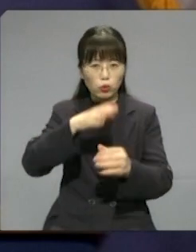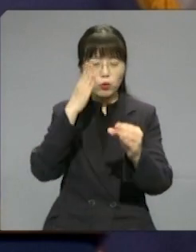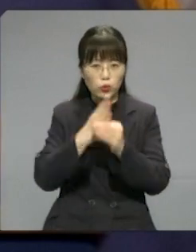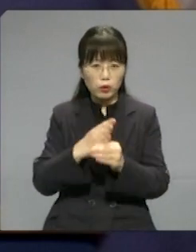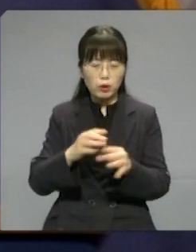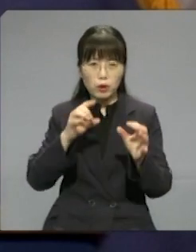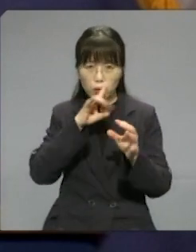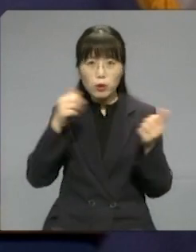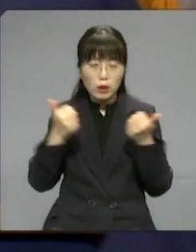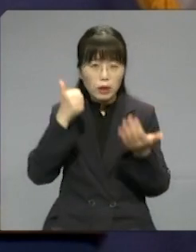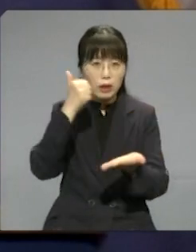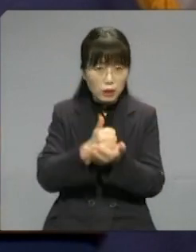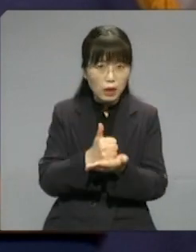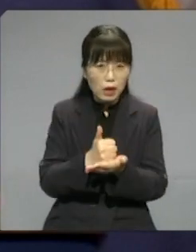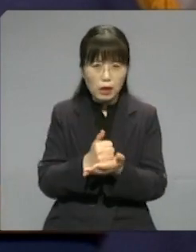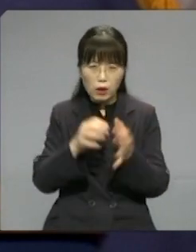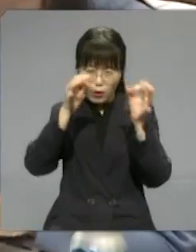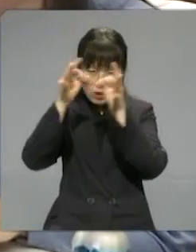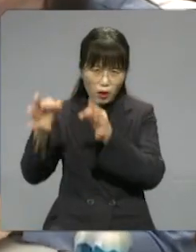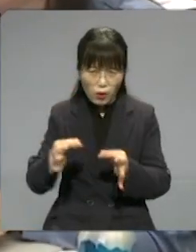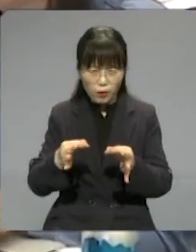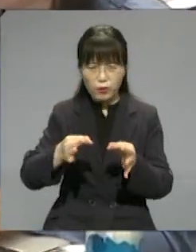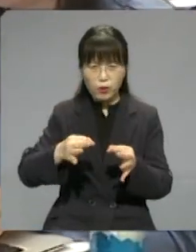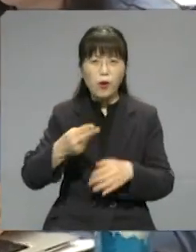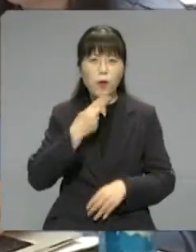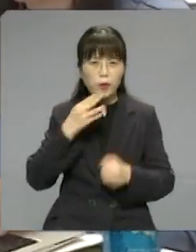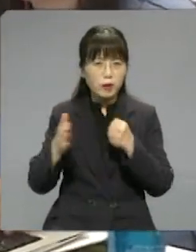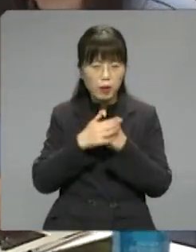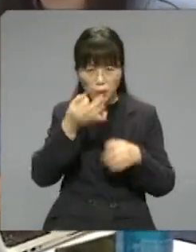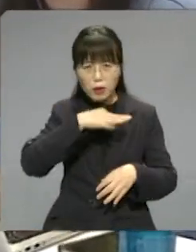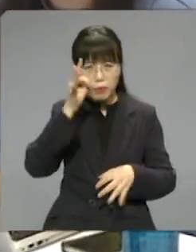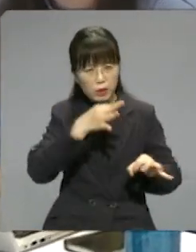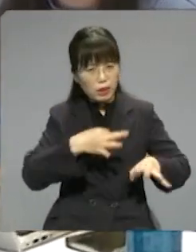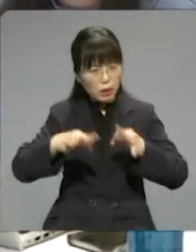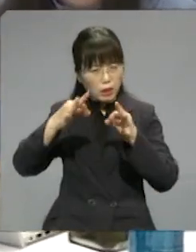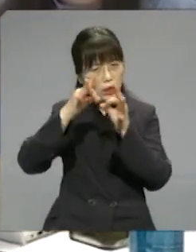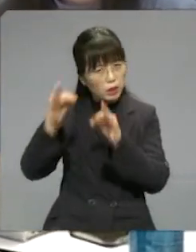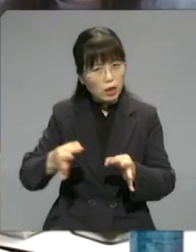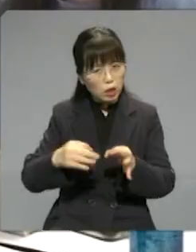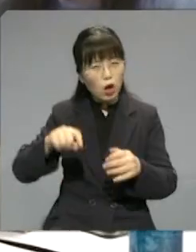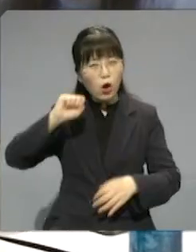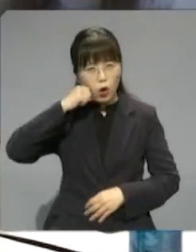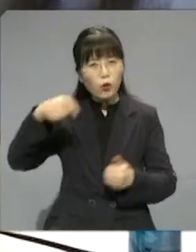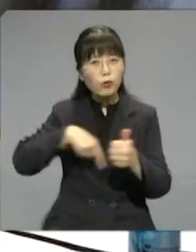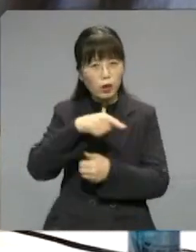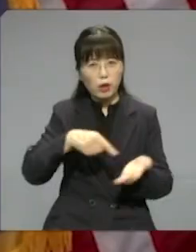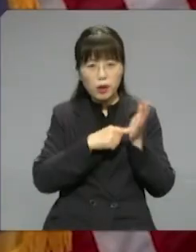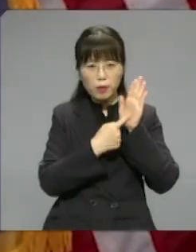의장은 물가 상승률이 좀처럼 내려가지 않아 금리를 인하하기 어려운 상황이라고